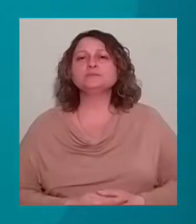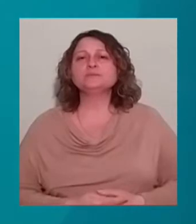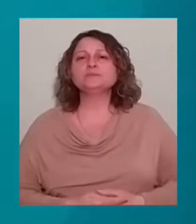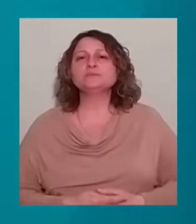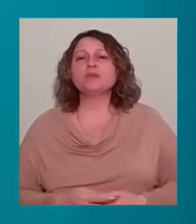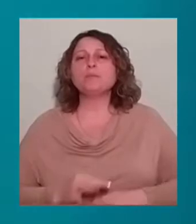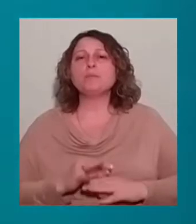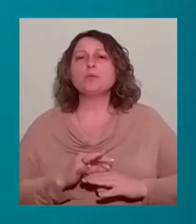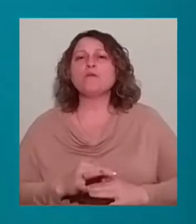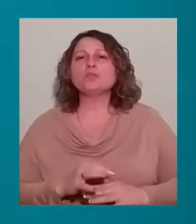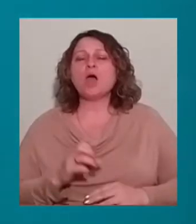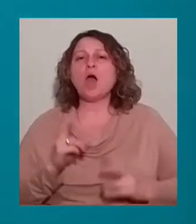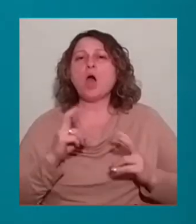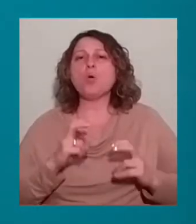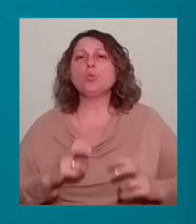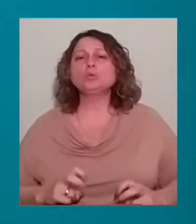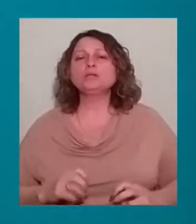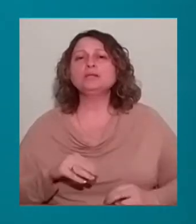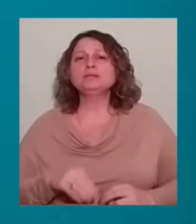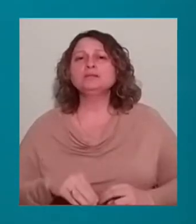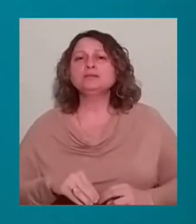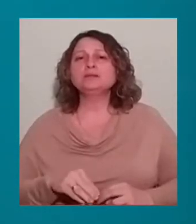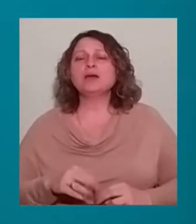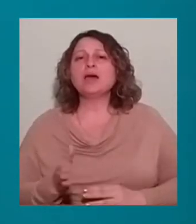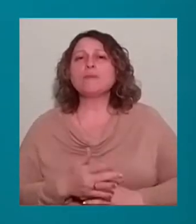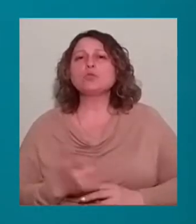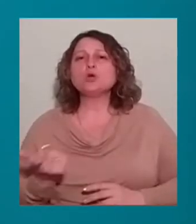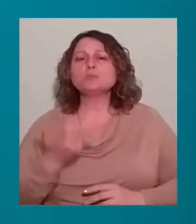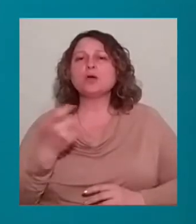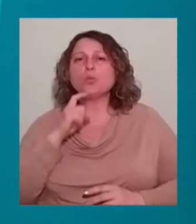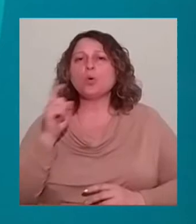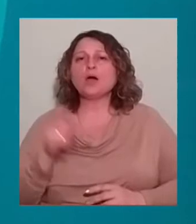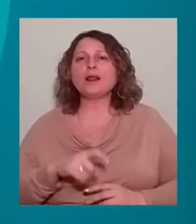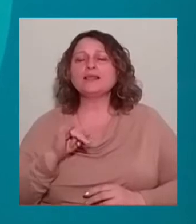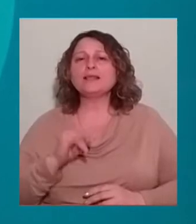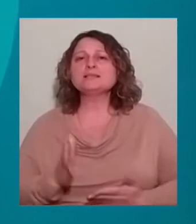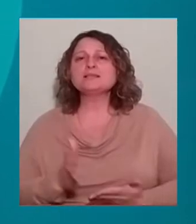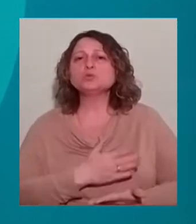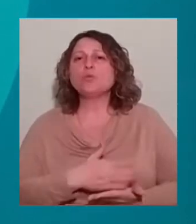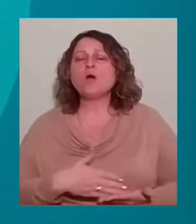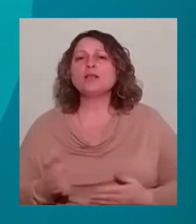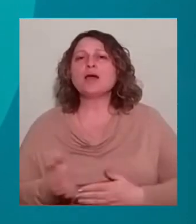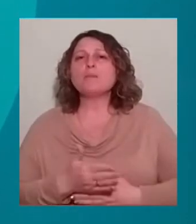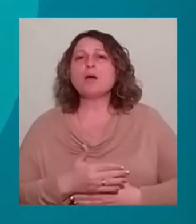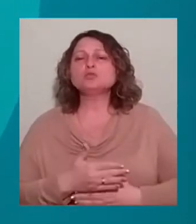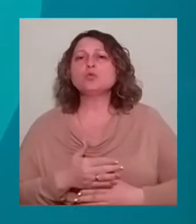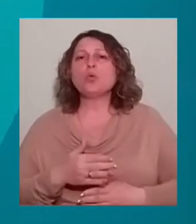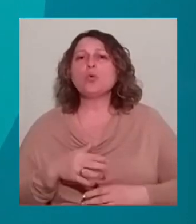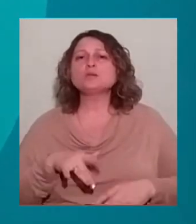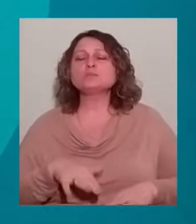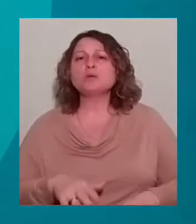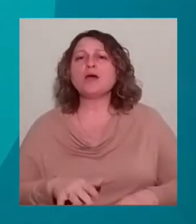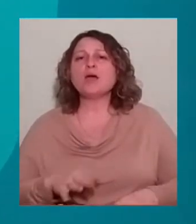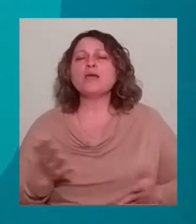Проведення аудиту в Державному агентстві рибного господарства України та скасування режиму рибальства на 2020 рік, який воно